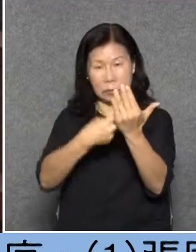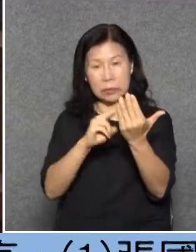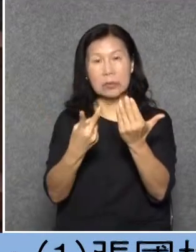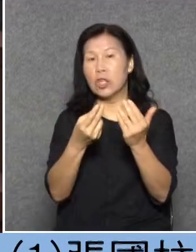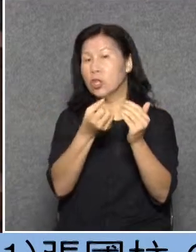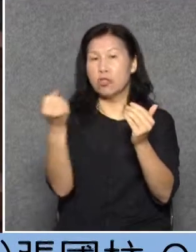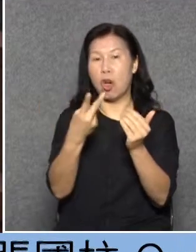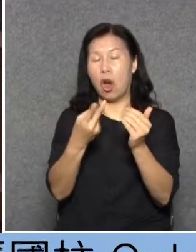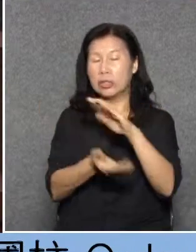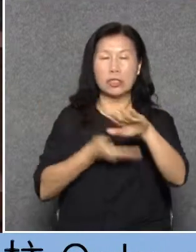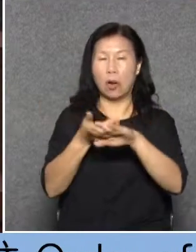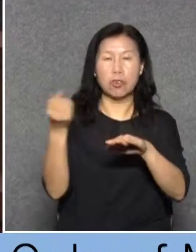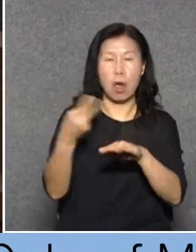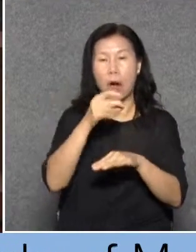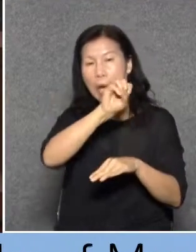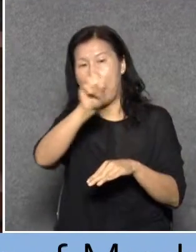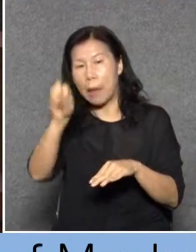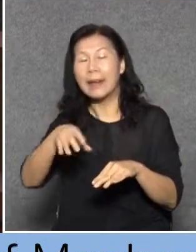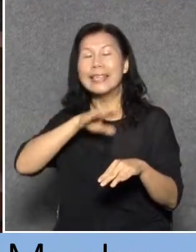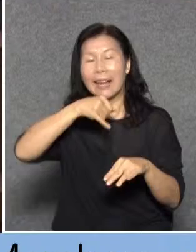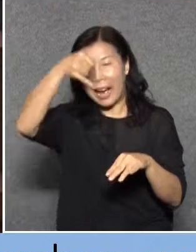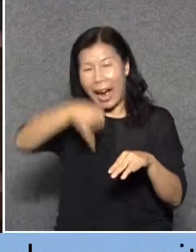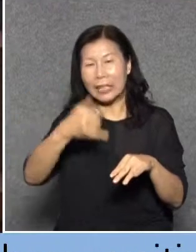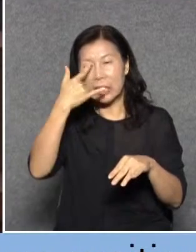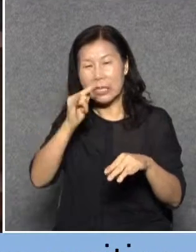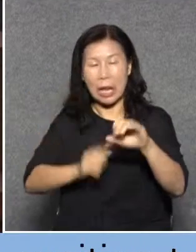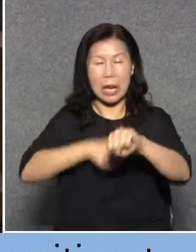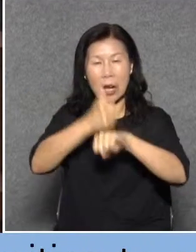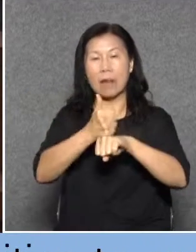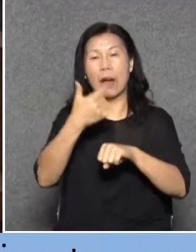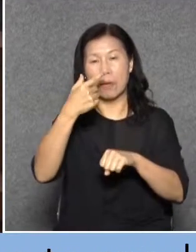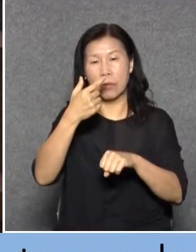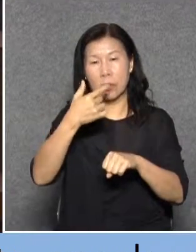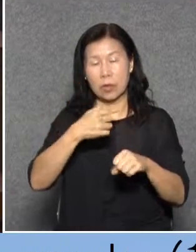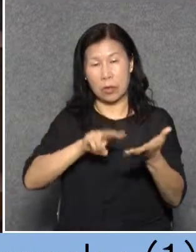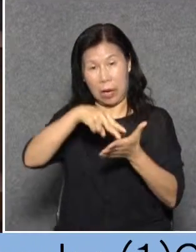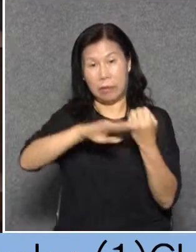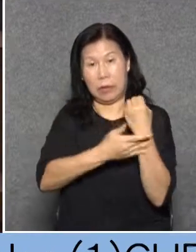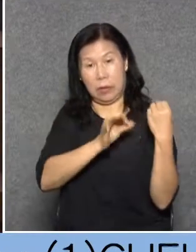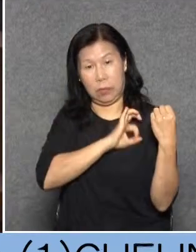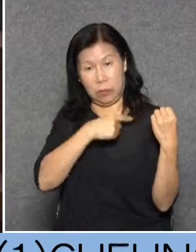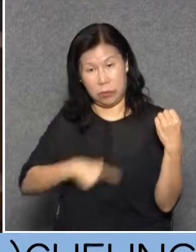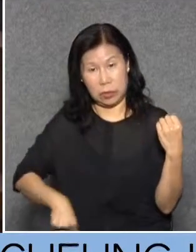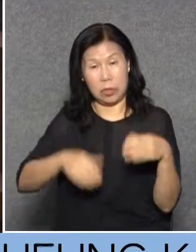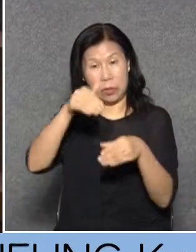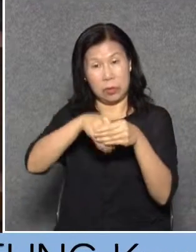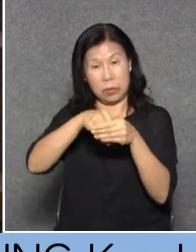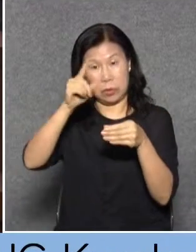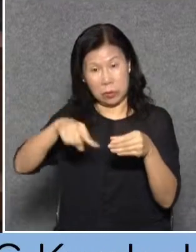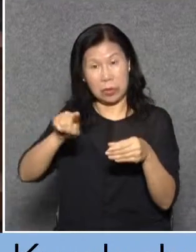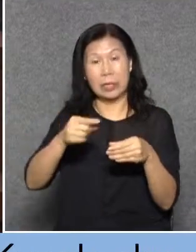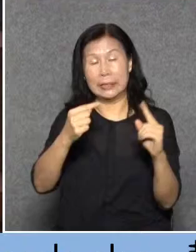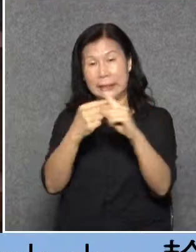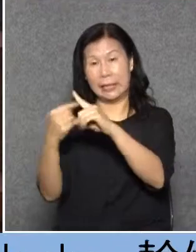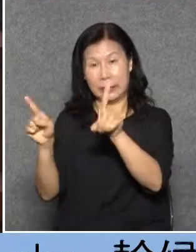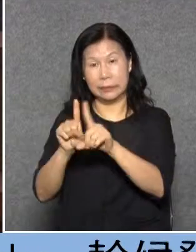再從頭嚟過諮詢，再等下一屆立法會先可以再有機會通過呢，定還是我哋可以係經過大家嘅努力之後